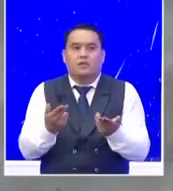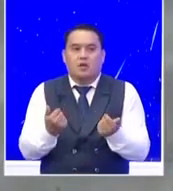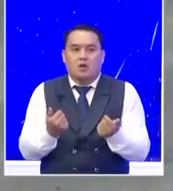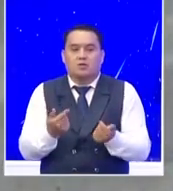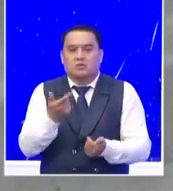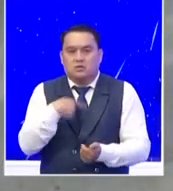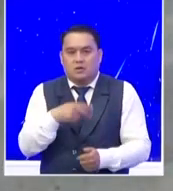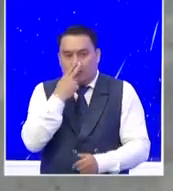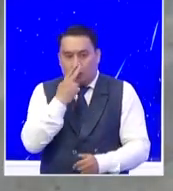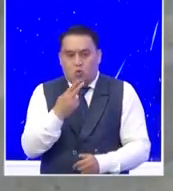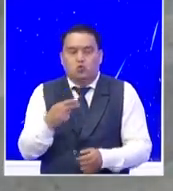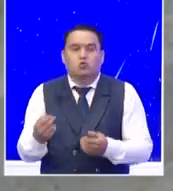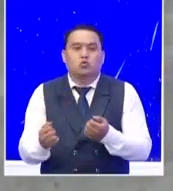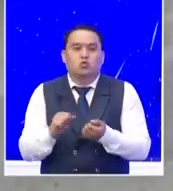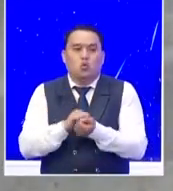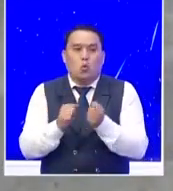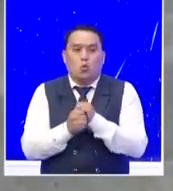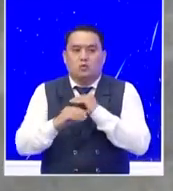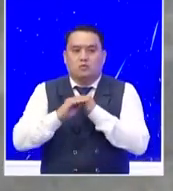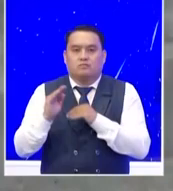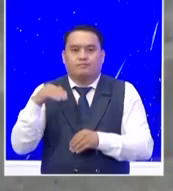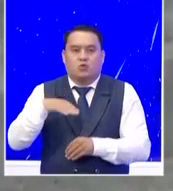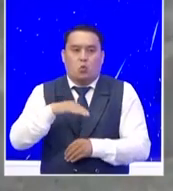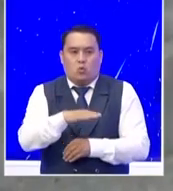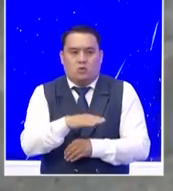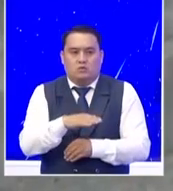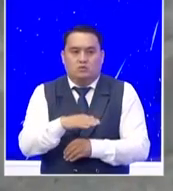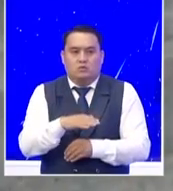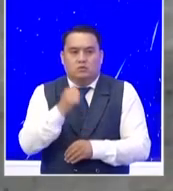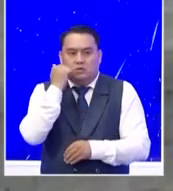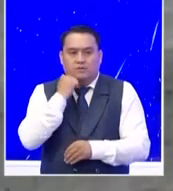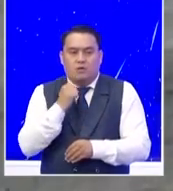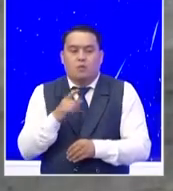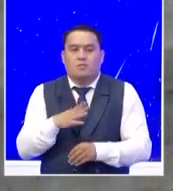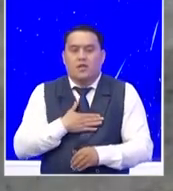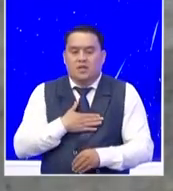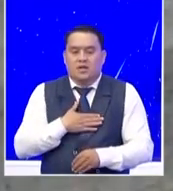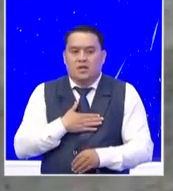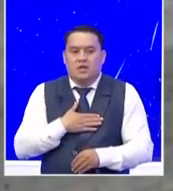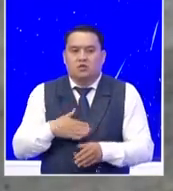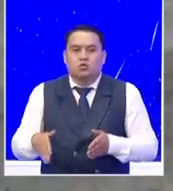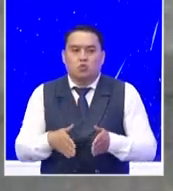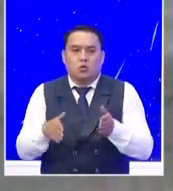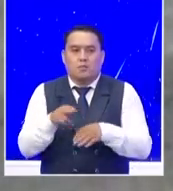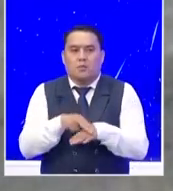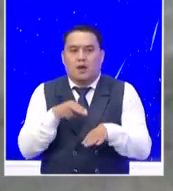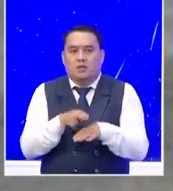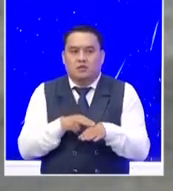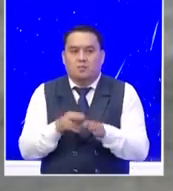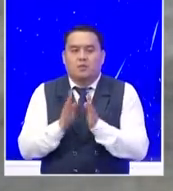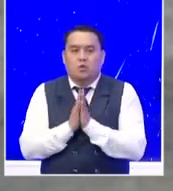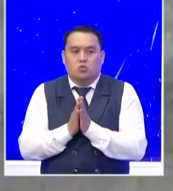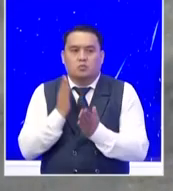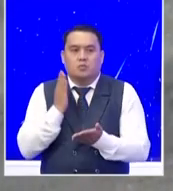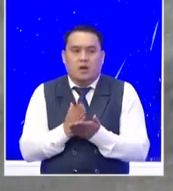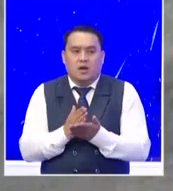көріп тұрғандай, жолдың беті түгелдей сетінеп, сырылып жатыр. Менің жол көлік полициясына өтінішім